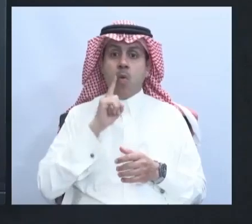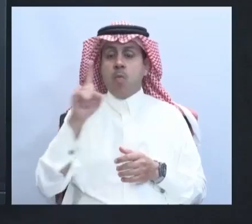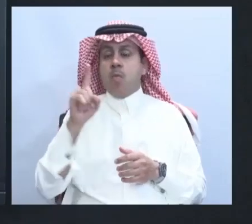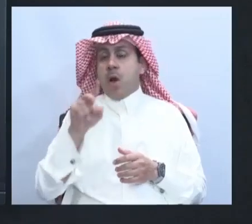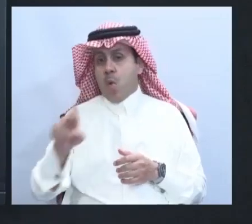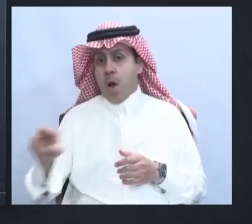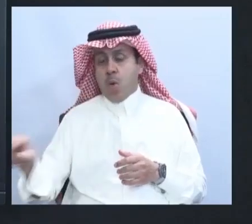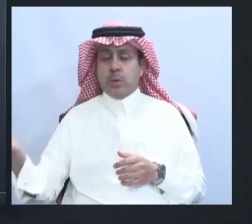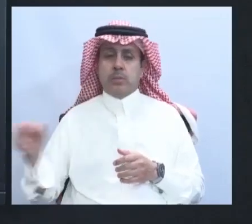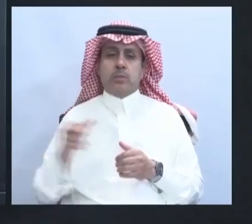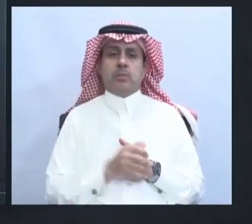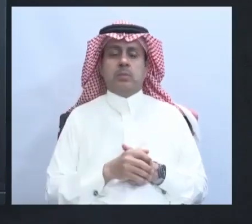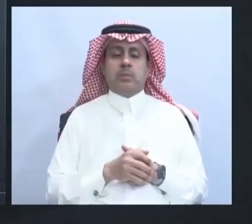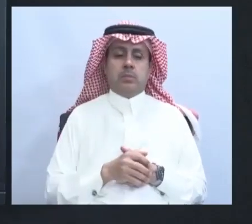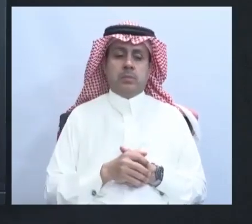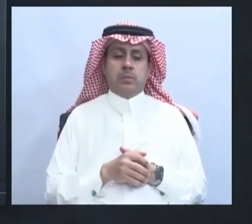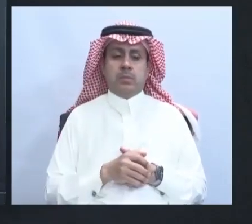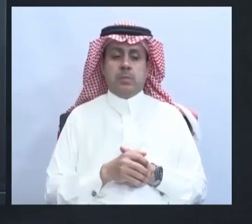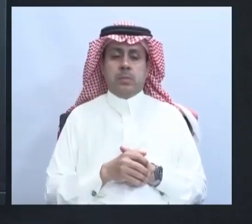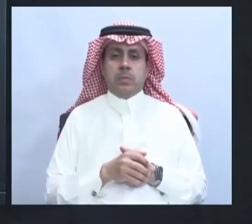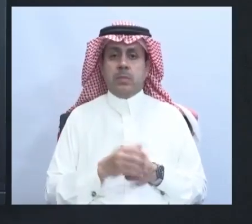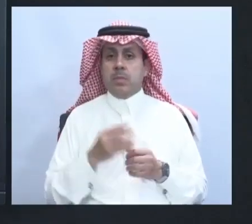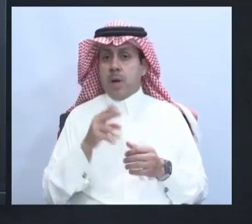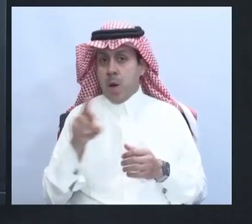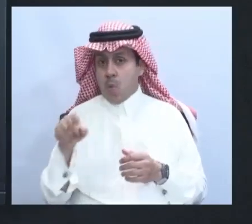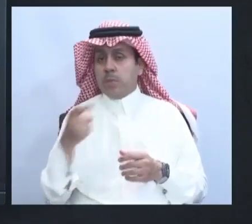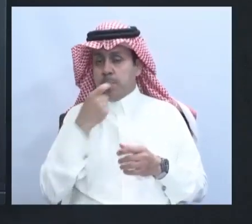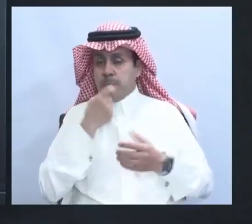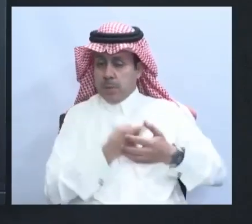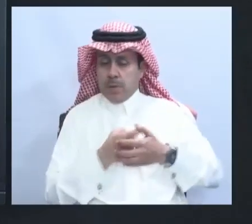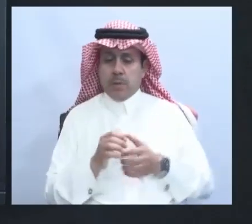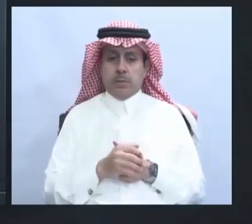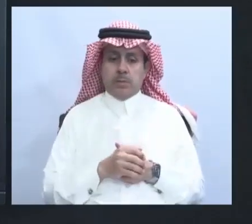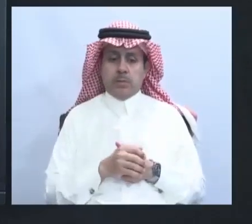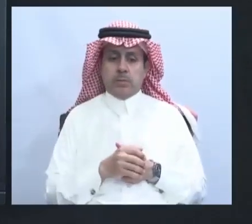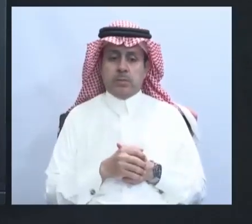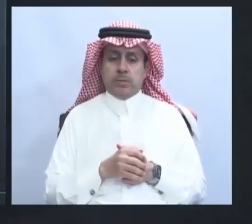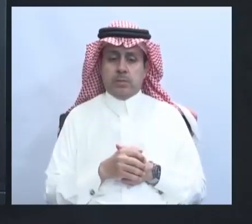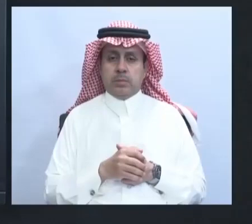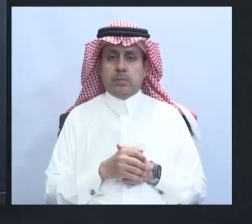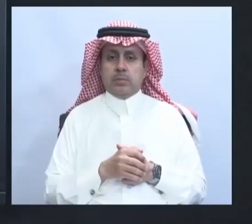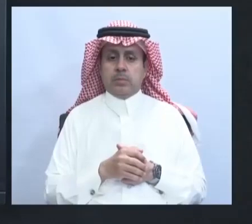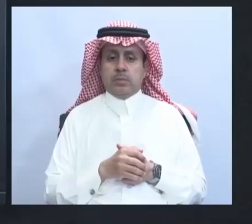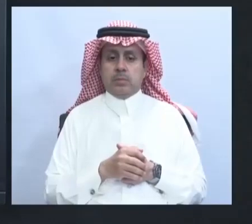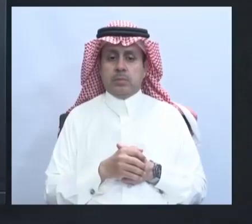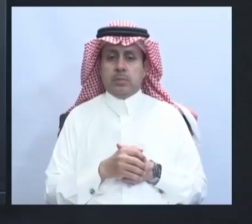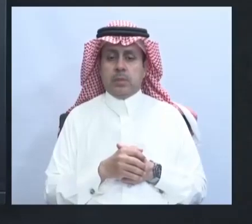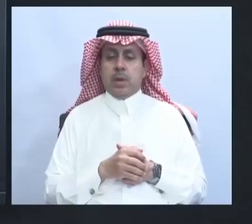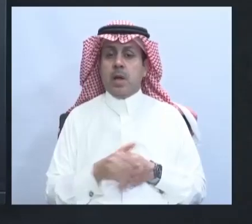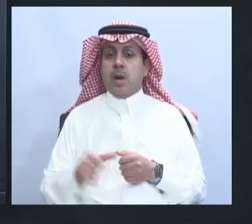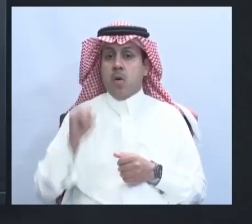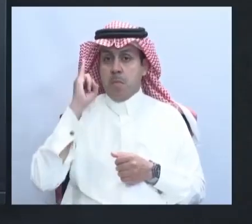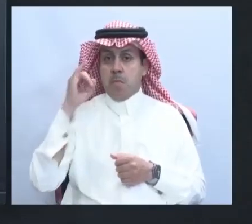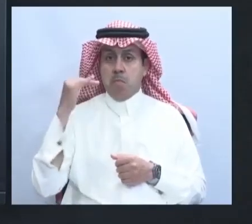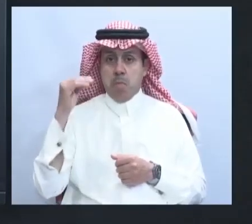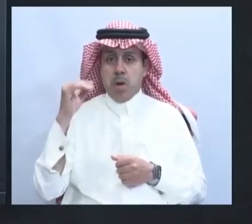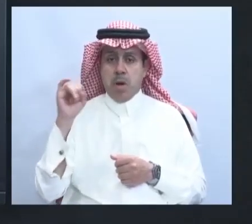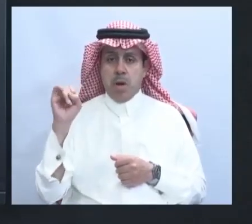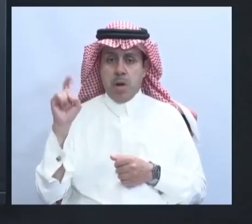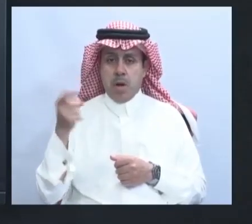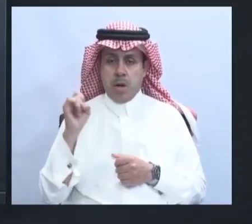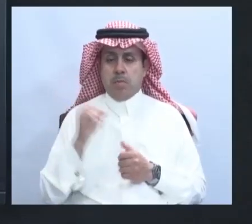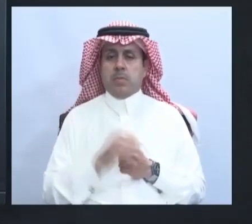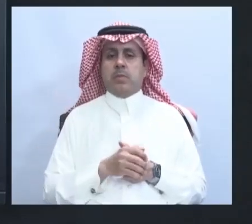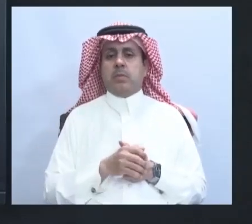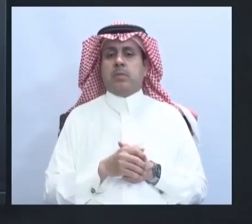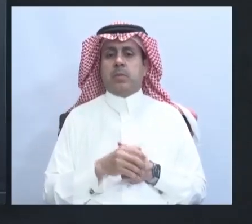و بناتها اخواته من الرضاعه السبب هو لان لانه محرم لهن